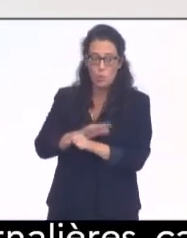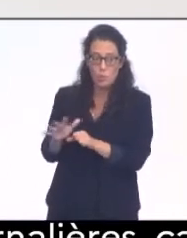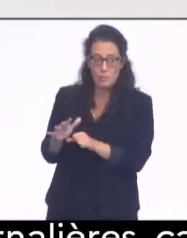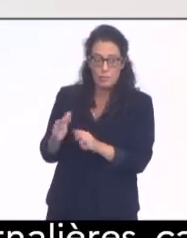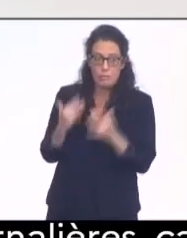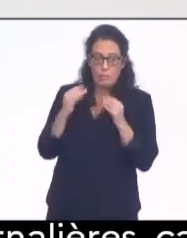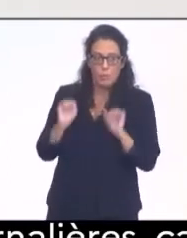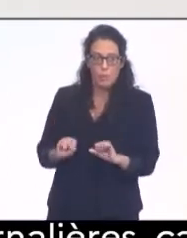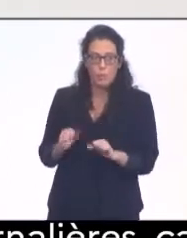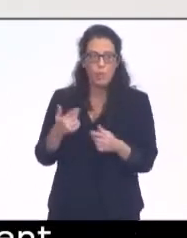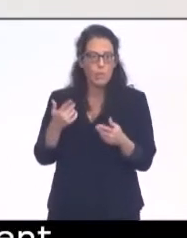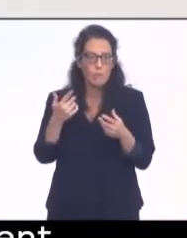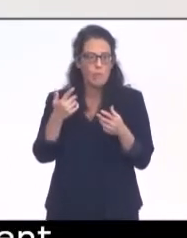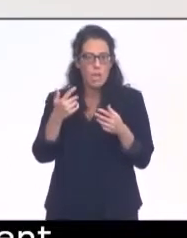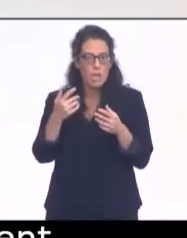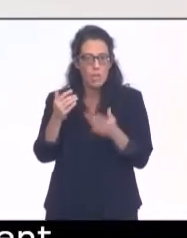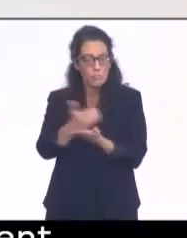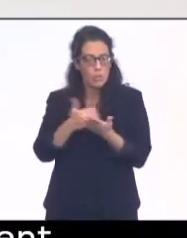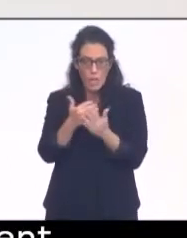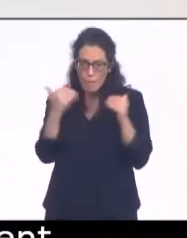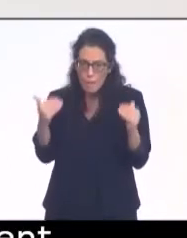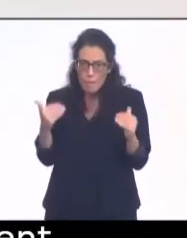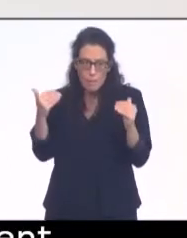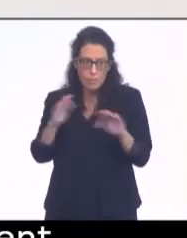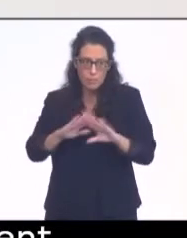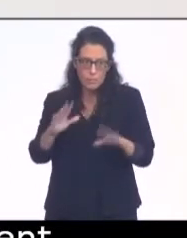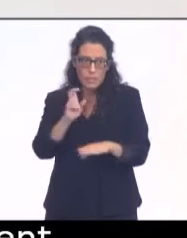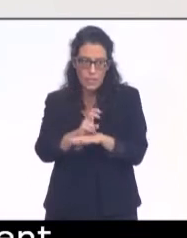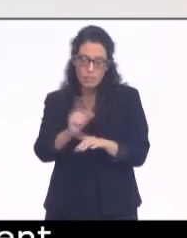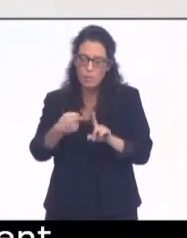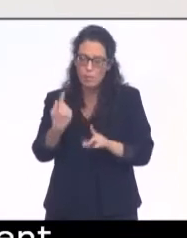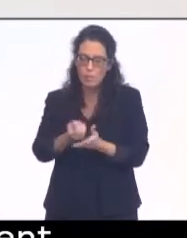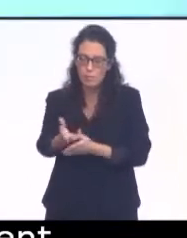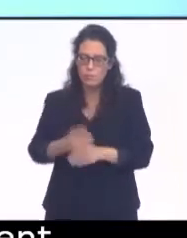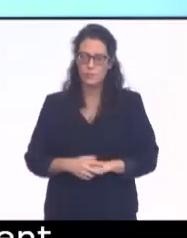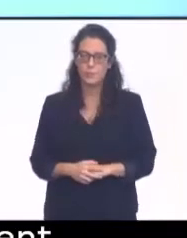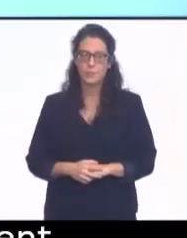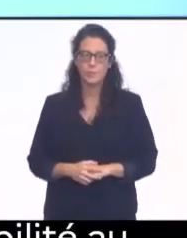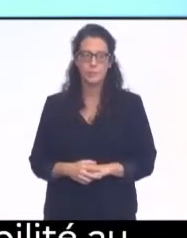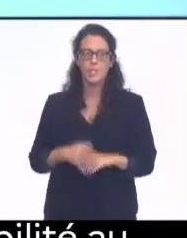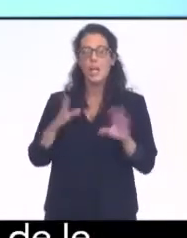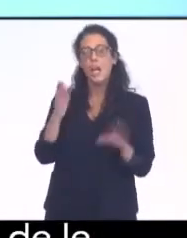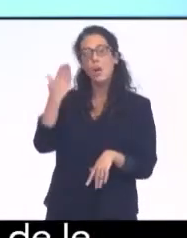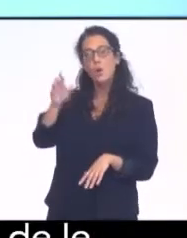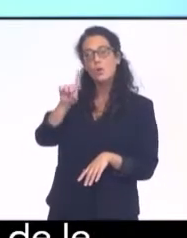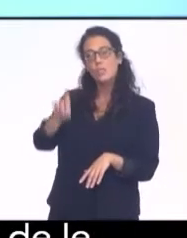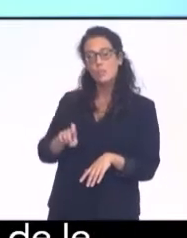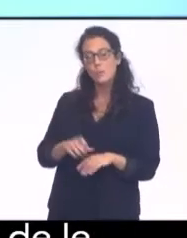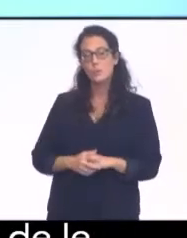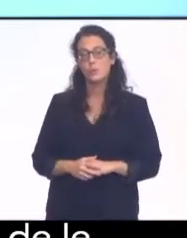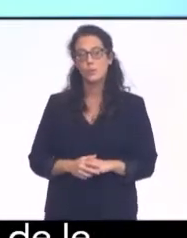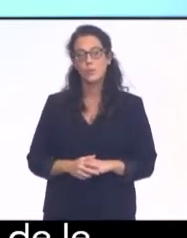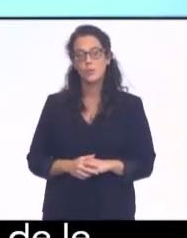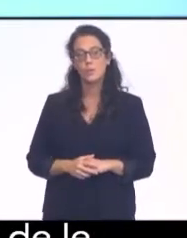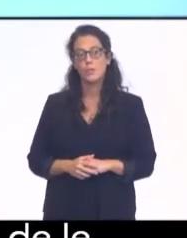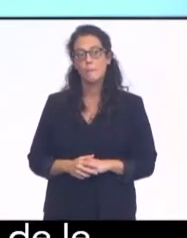et donc sans baisse de rémunération aussi, et je pense que c'est important de le repréciser. Alors j'ai une autre question de Emmanuel Delplace